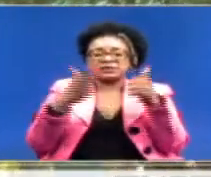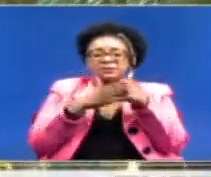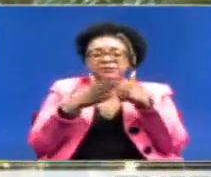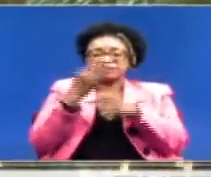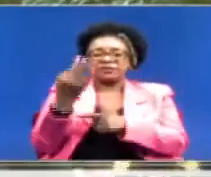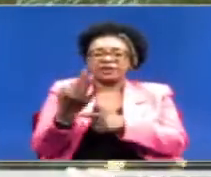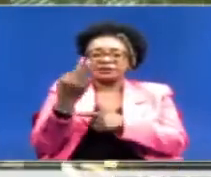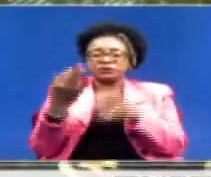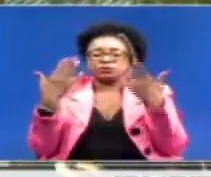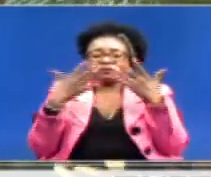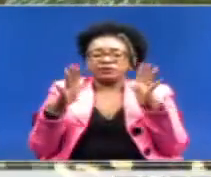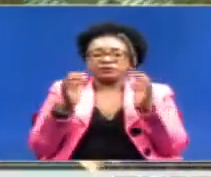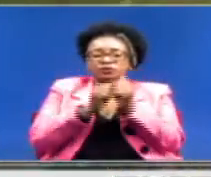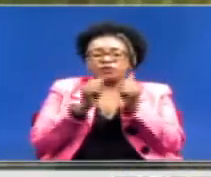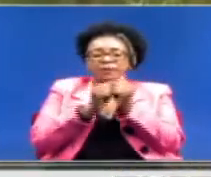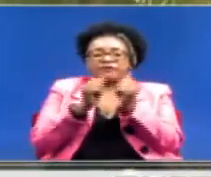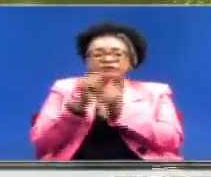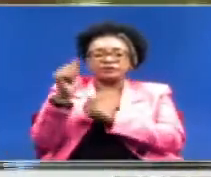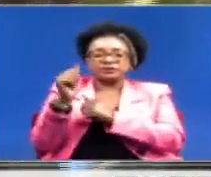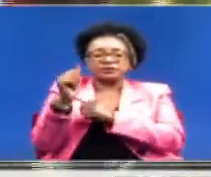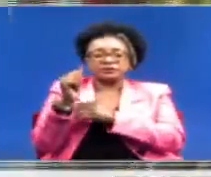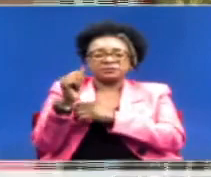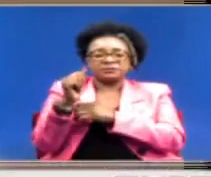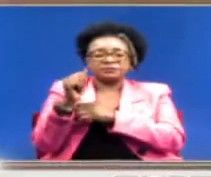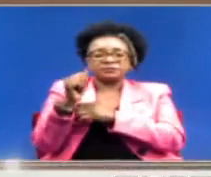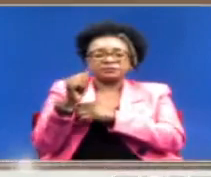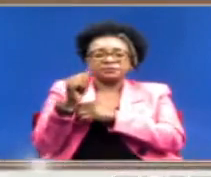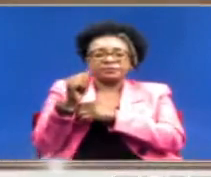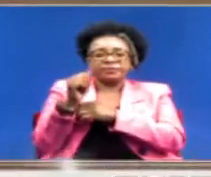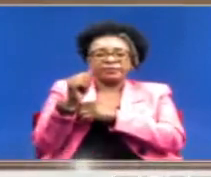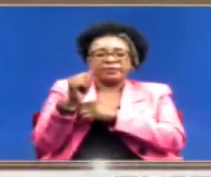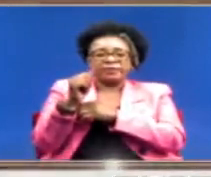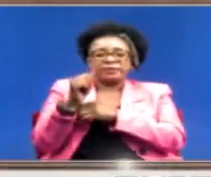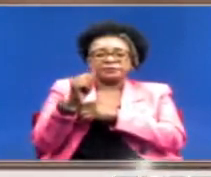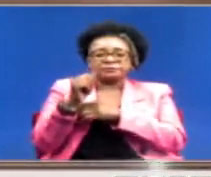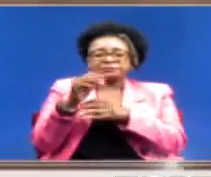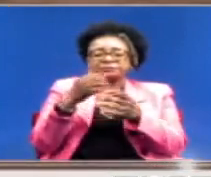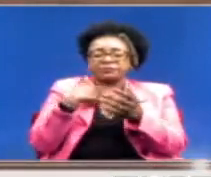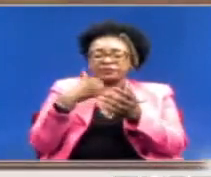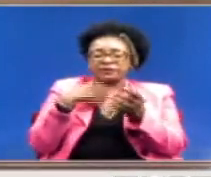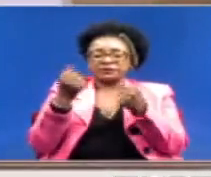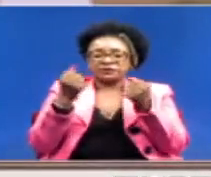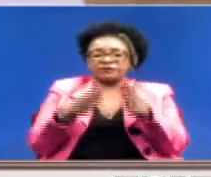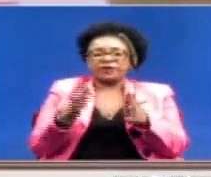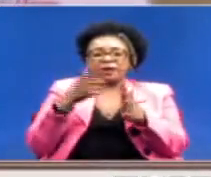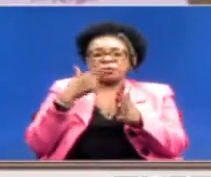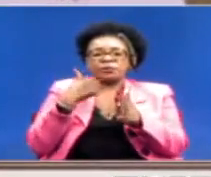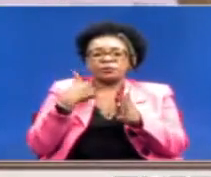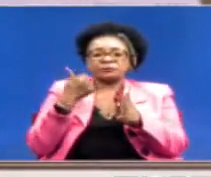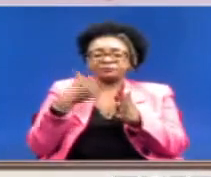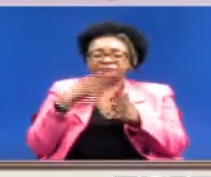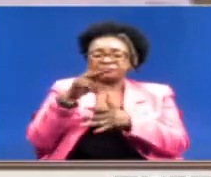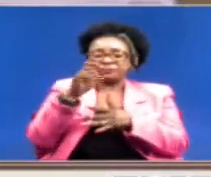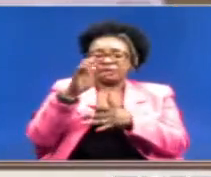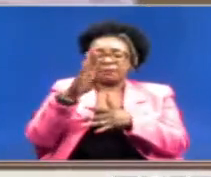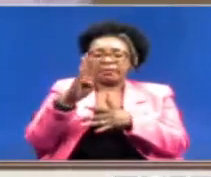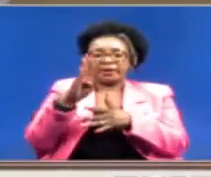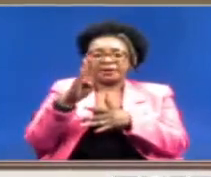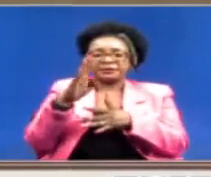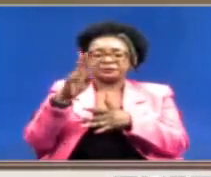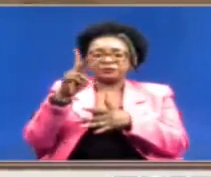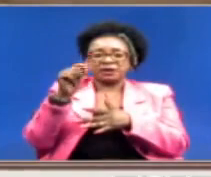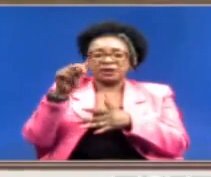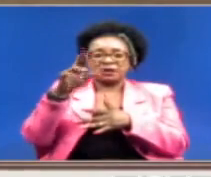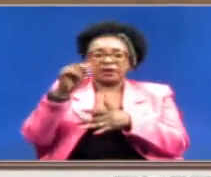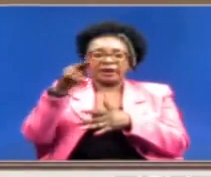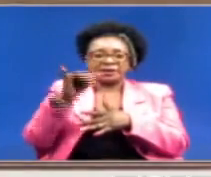kuisha Oktoba 15. Na hatimaye dereva anayedhaminiwa na KCB Karani Pateli na msaidizi